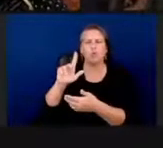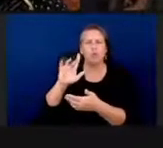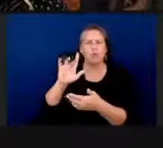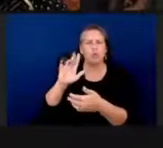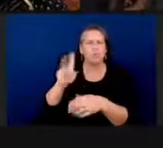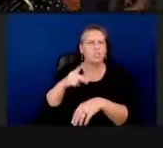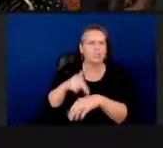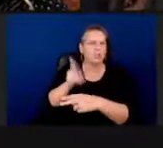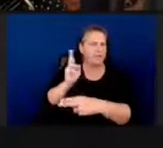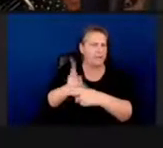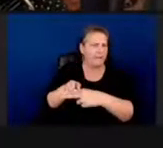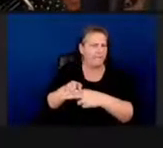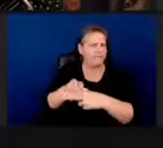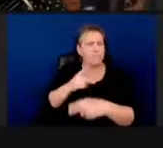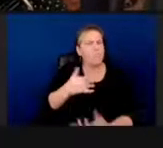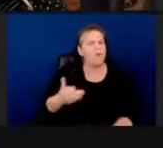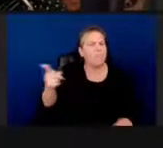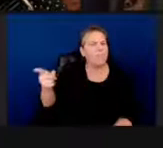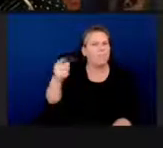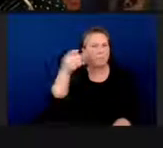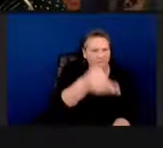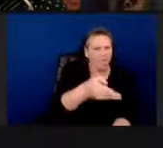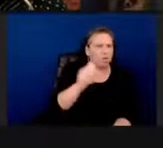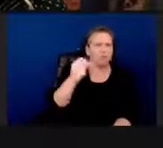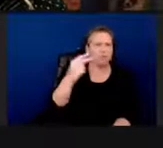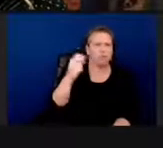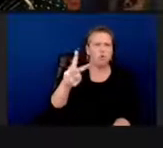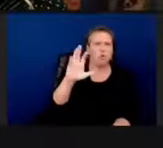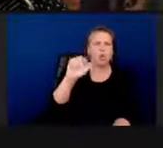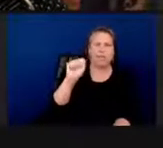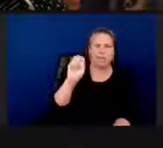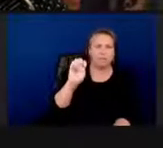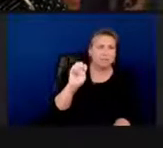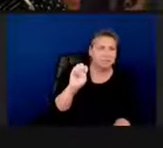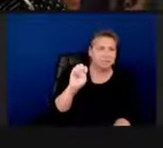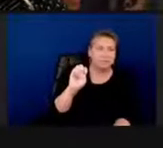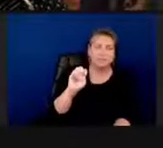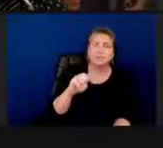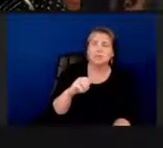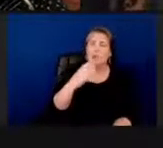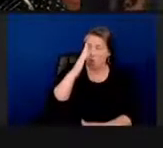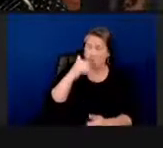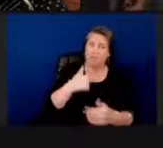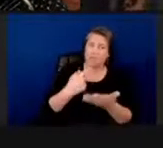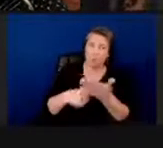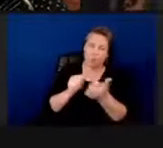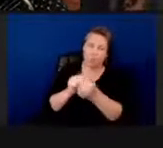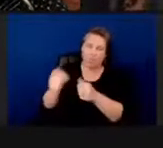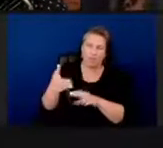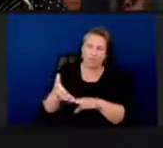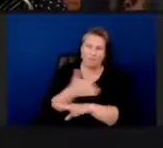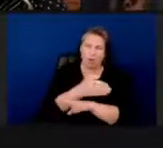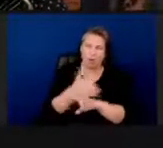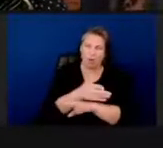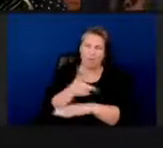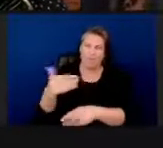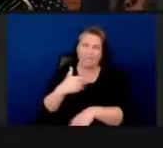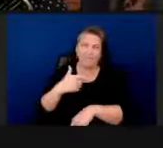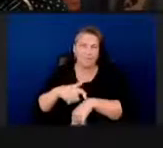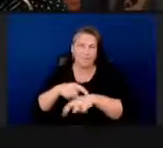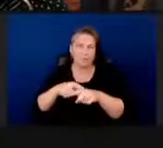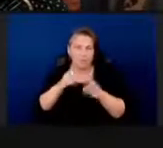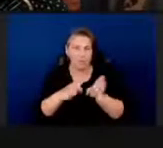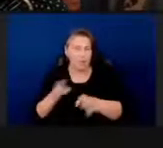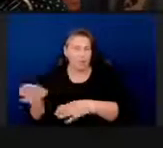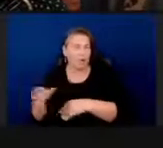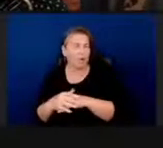mwalimu mkuu wa Westville level shule ya kati